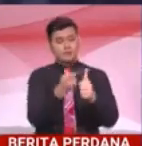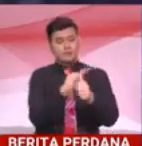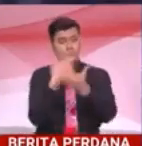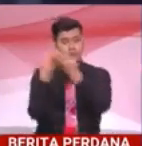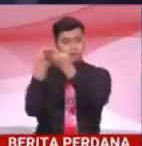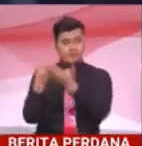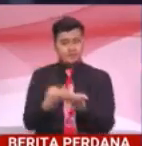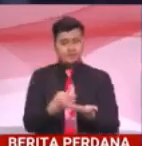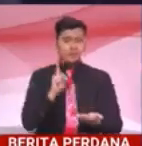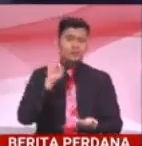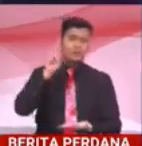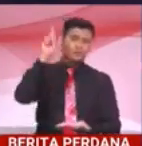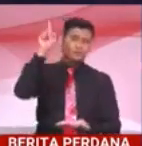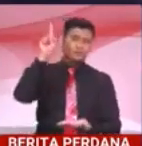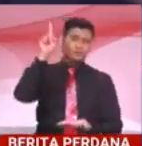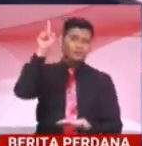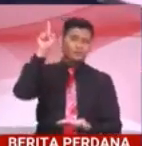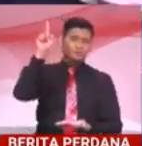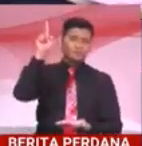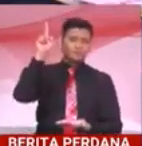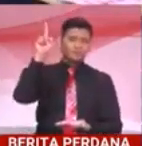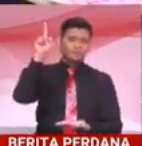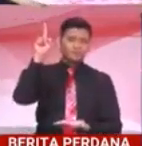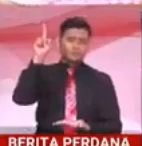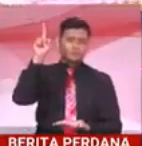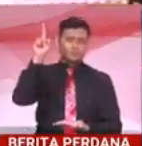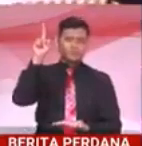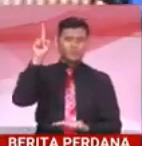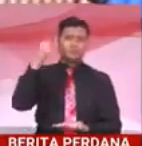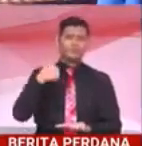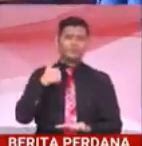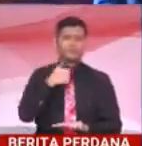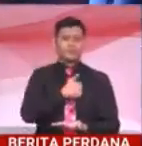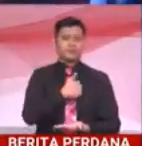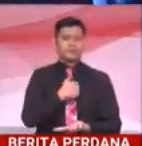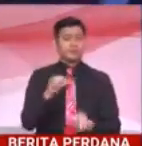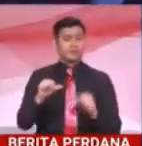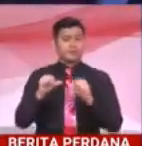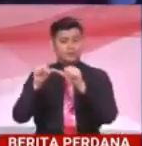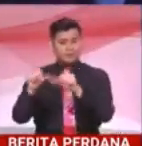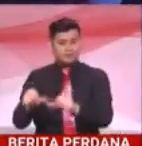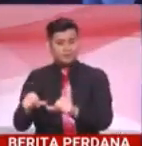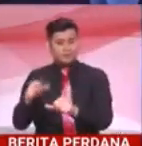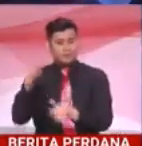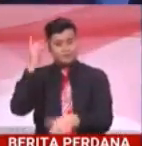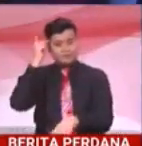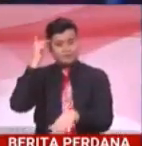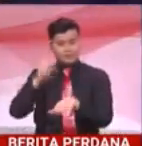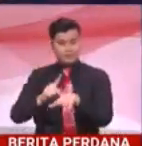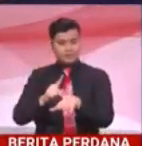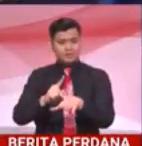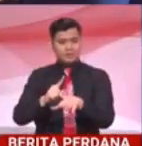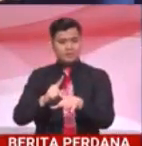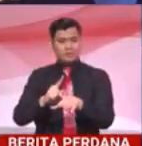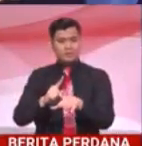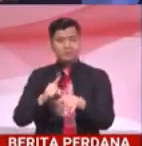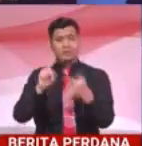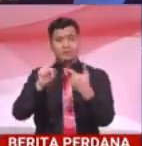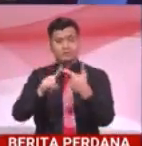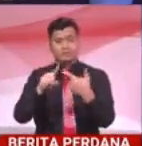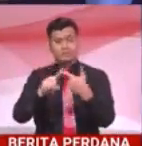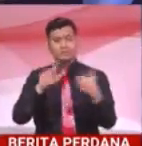kalau datang sampai gitu kita akan dikenai sanksi bagi saya dan kedua